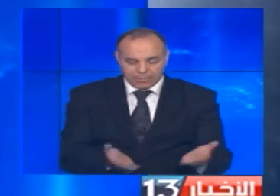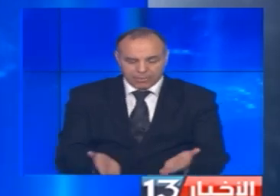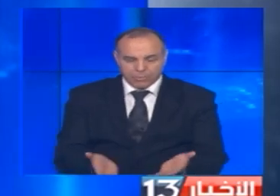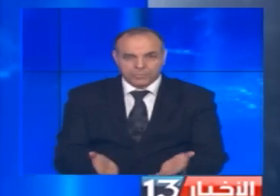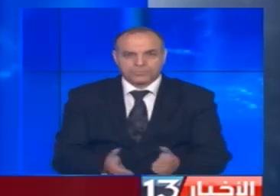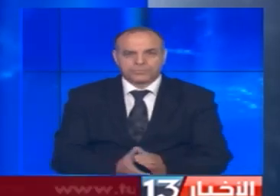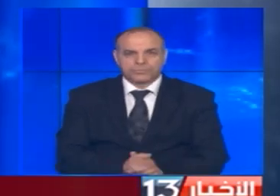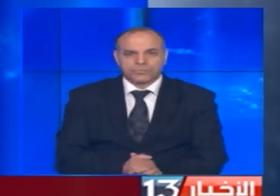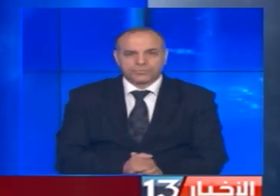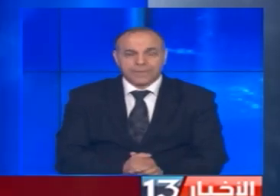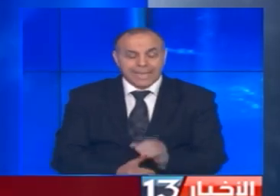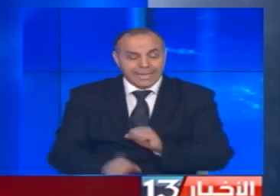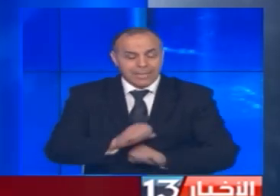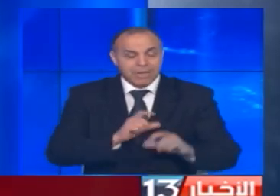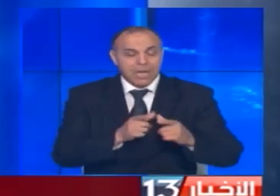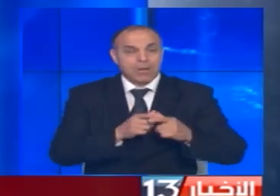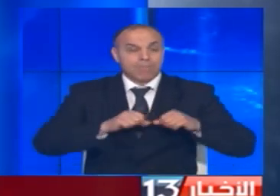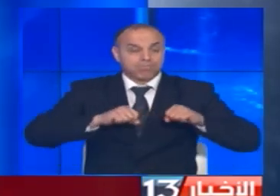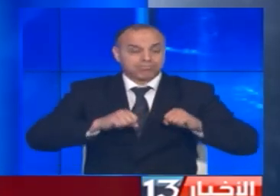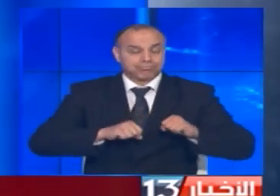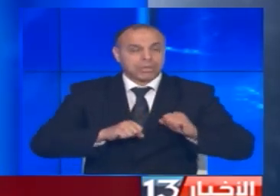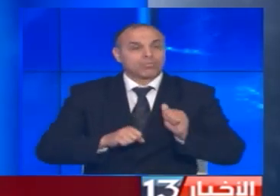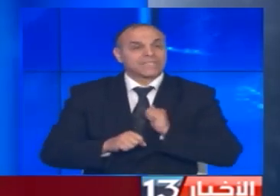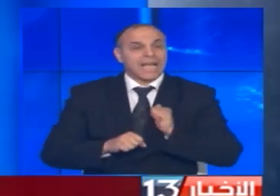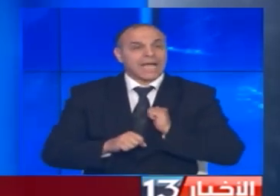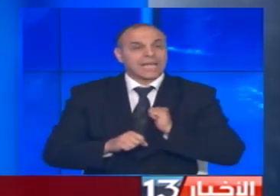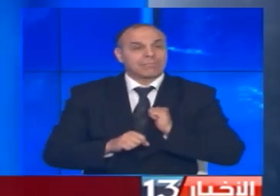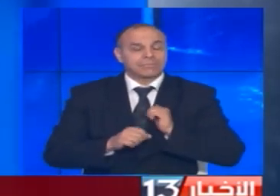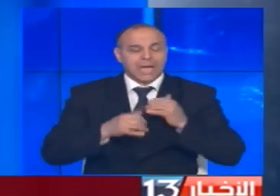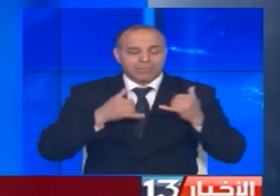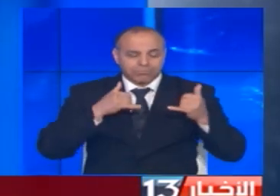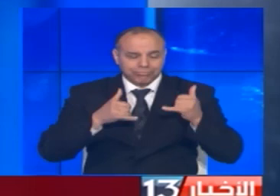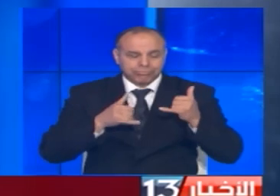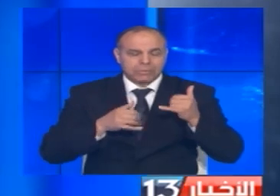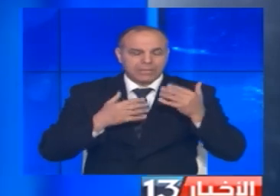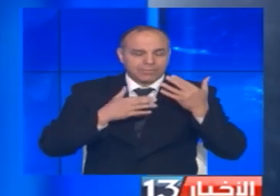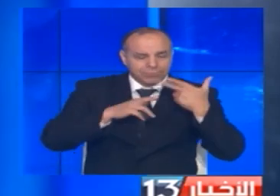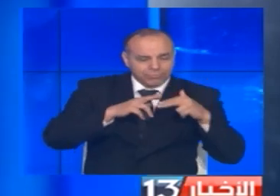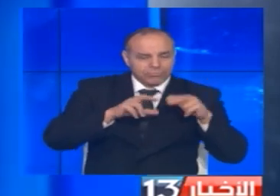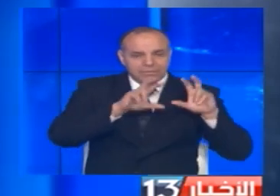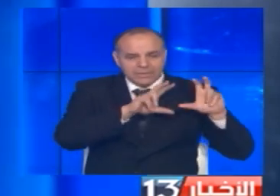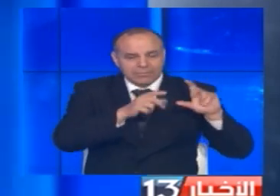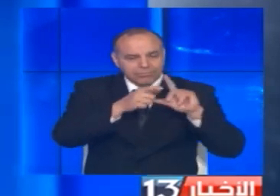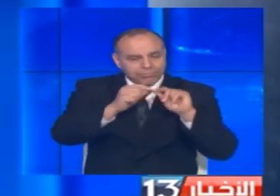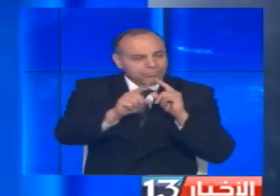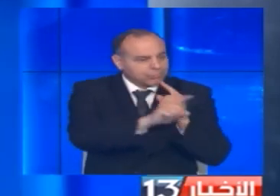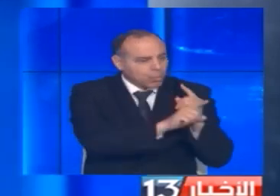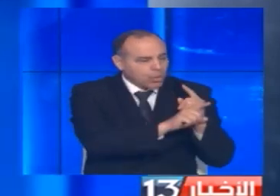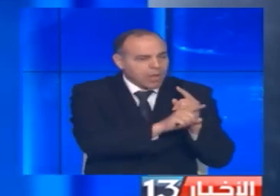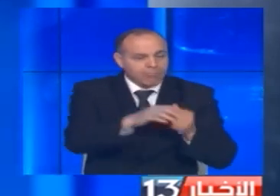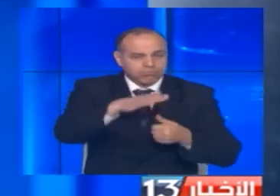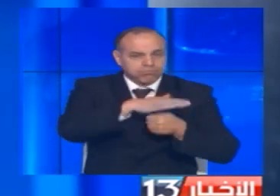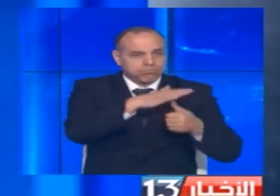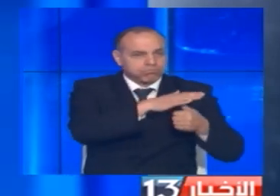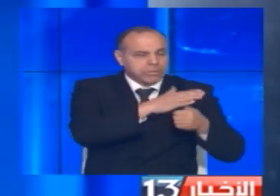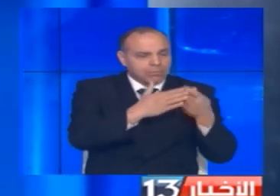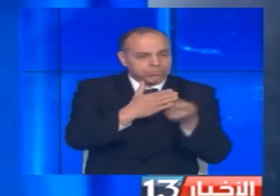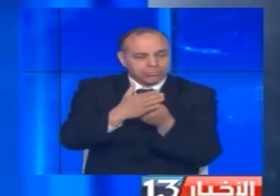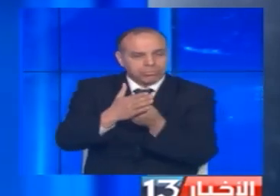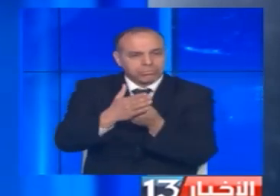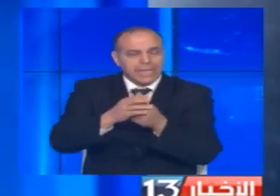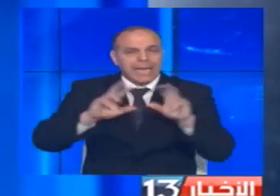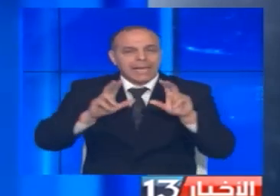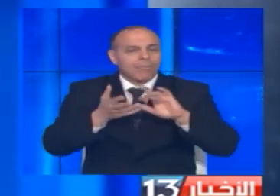مرحبا بكم. نظمت الهيئة العليا المستقلة للاتصال السمعي البصري لقاء تفسيريا لفائدة رؤساء التحرير